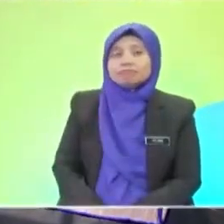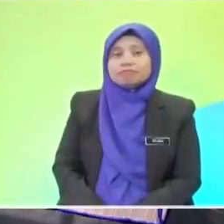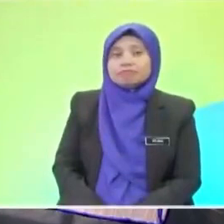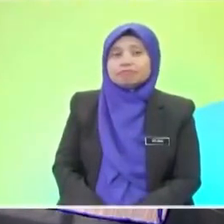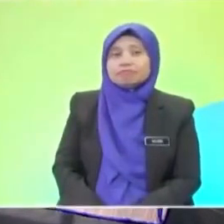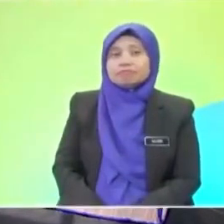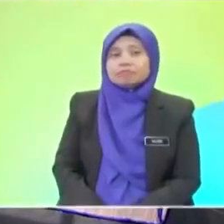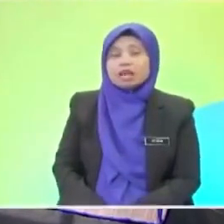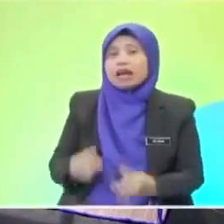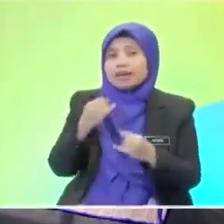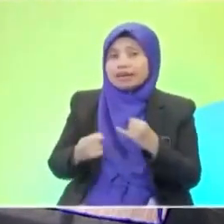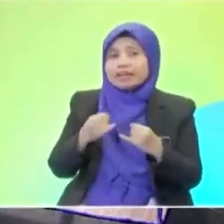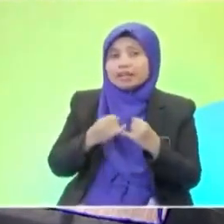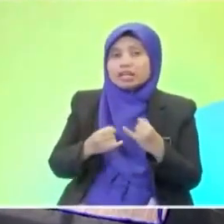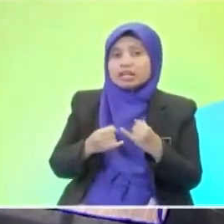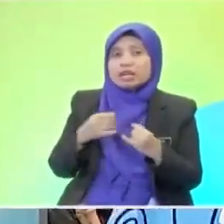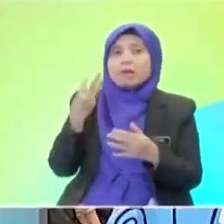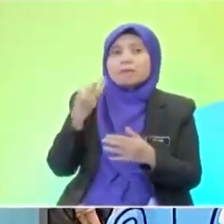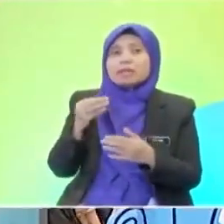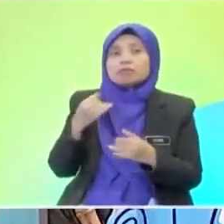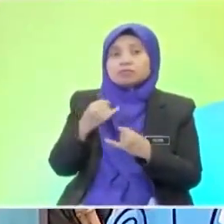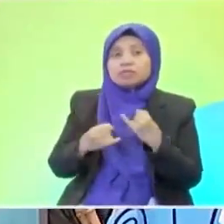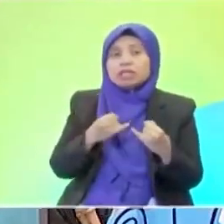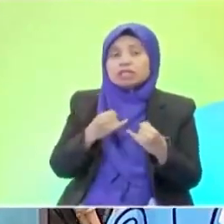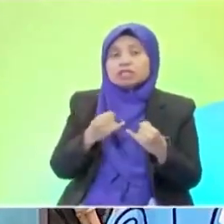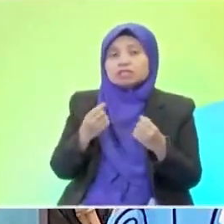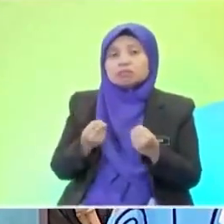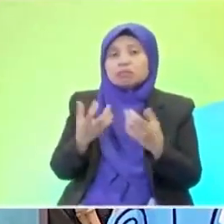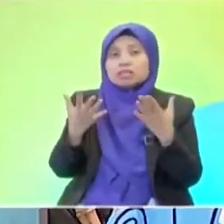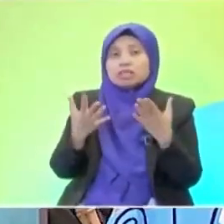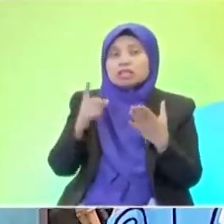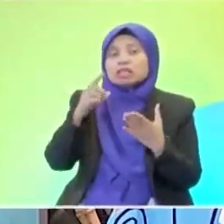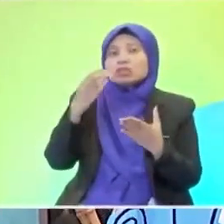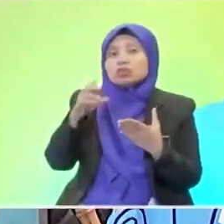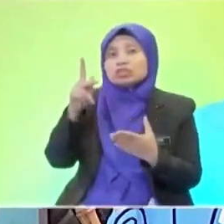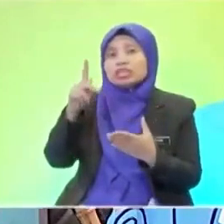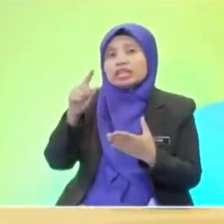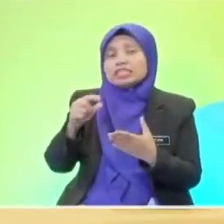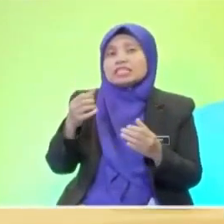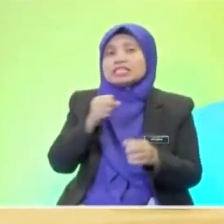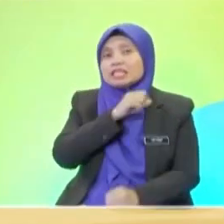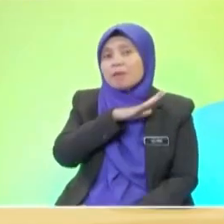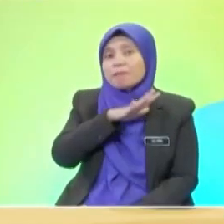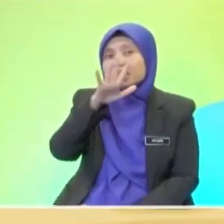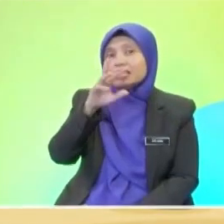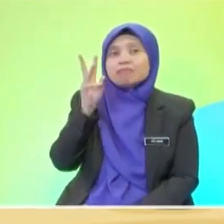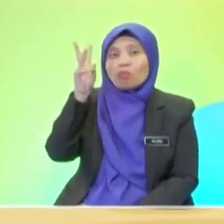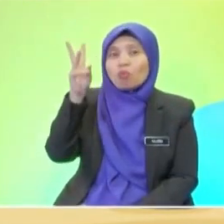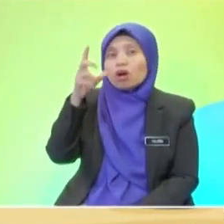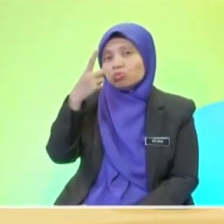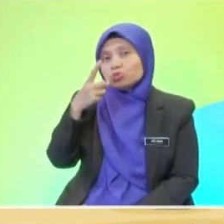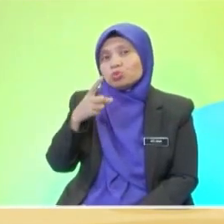dan yang terakhir mereka berjaya mengumpulkan sebanyak 100 kg Sampah juga 5 Wah untuk